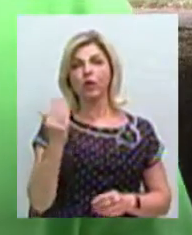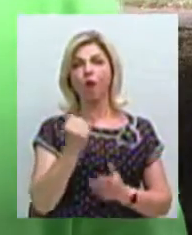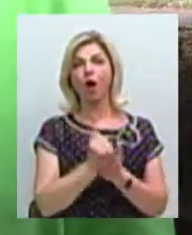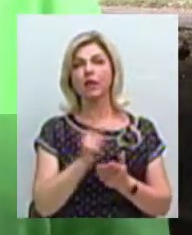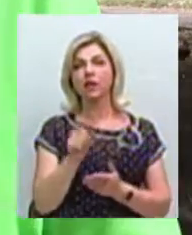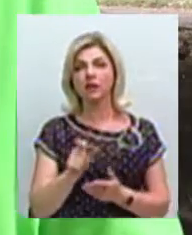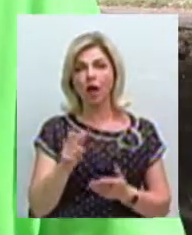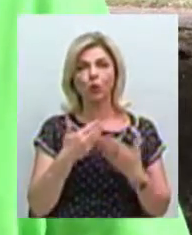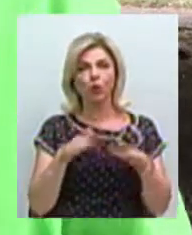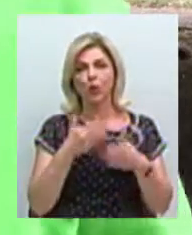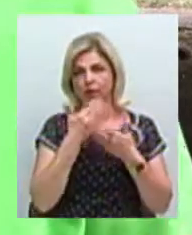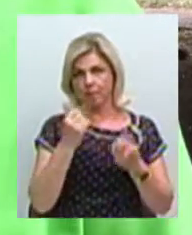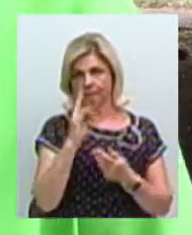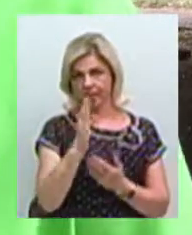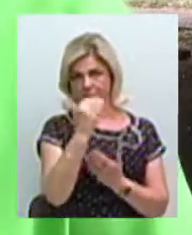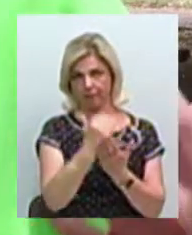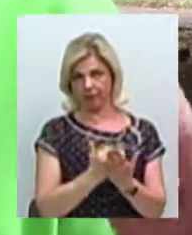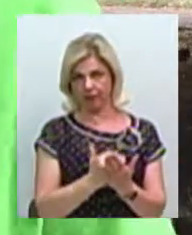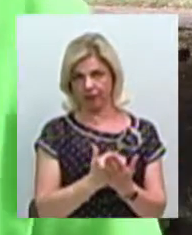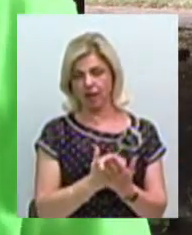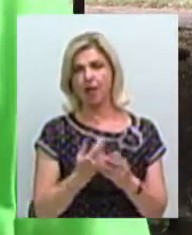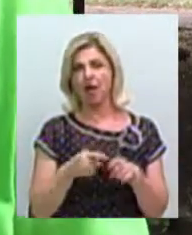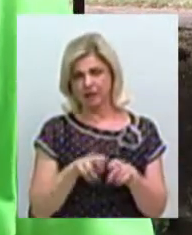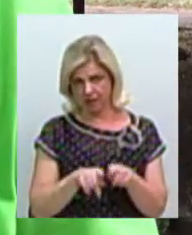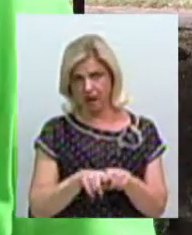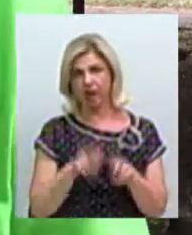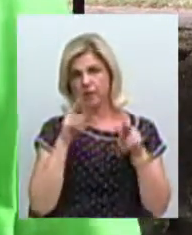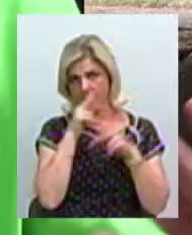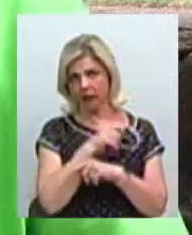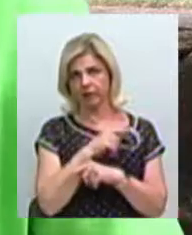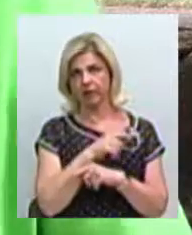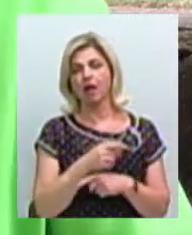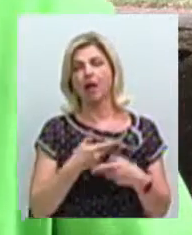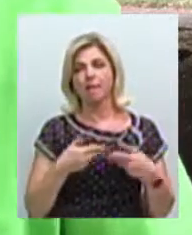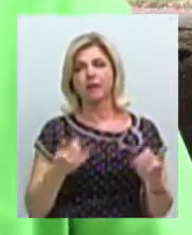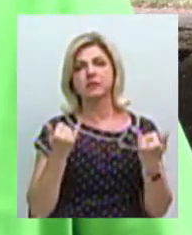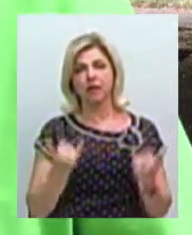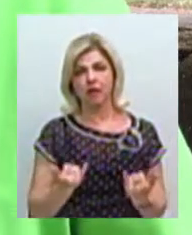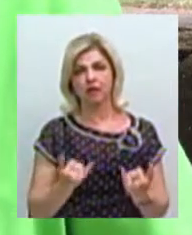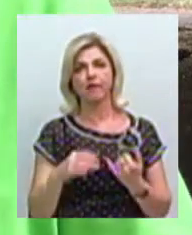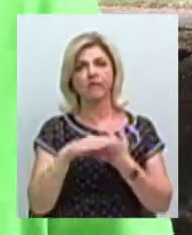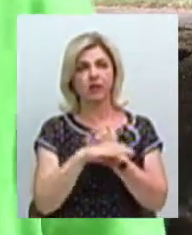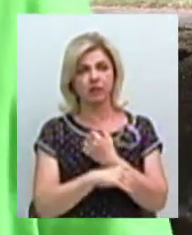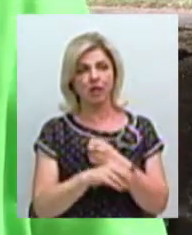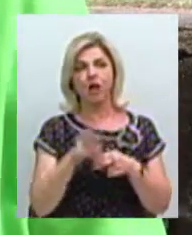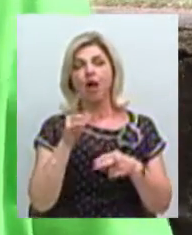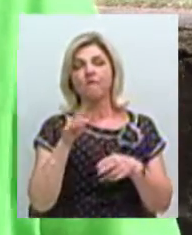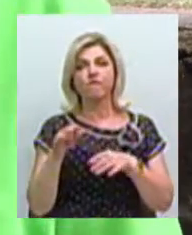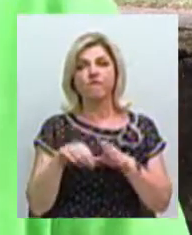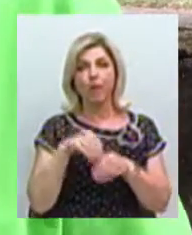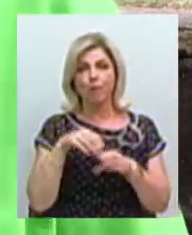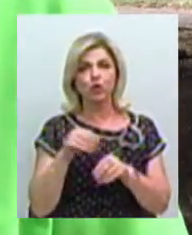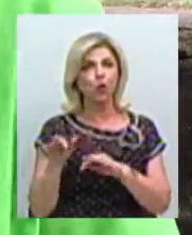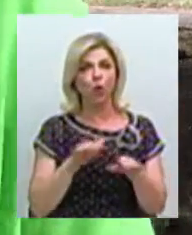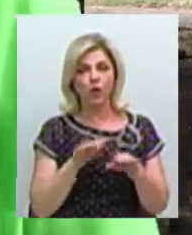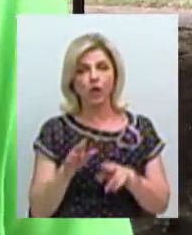немає у списку. Але це ж також неправда. Ми зараз наприкінці виборчої гонки, та